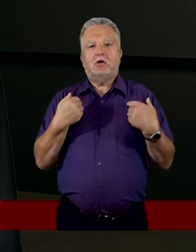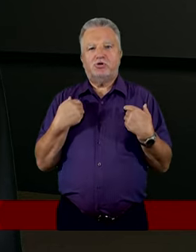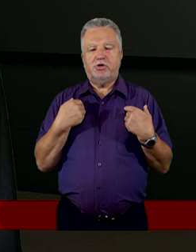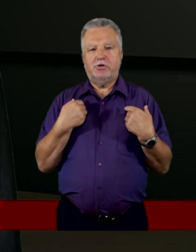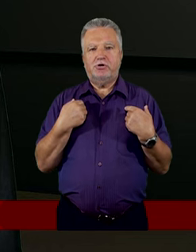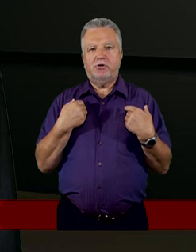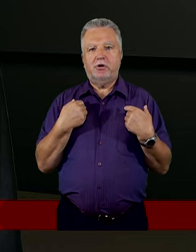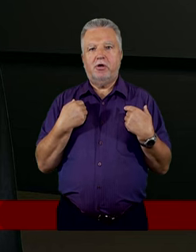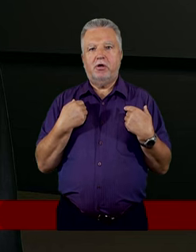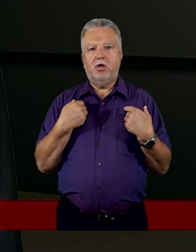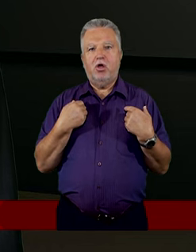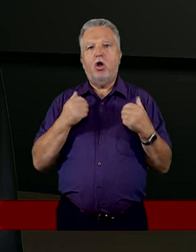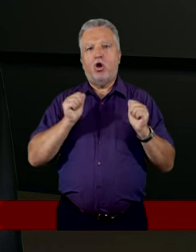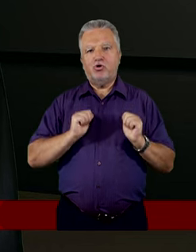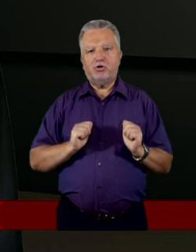jak żyć,